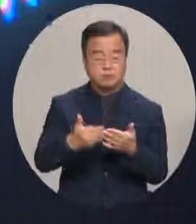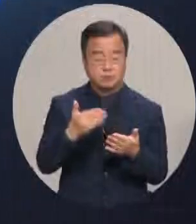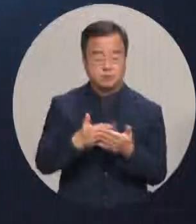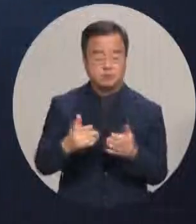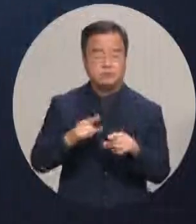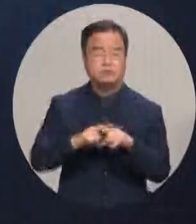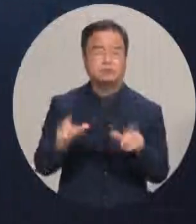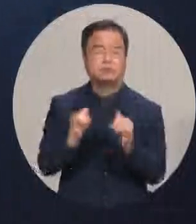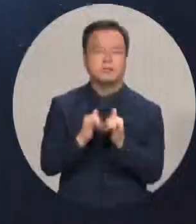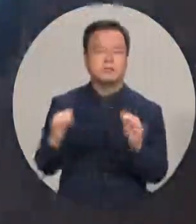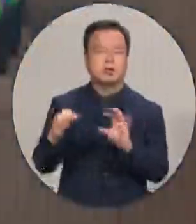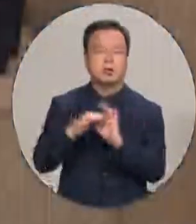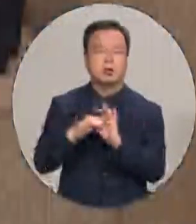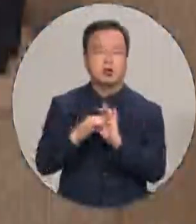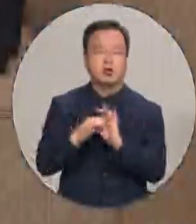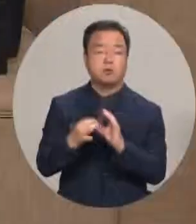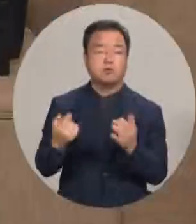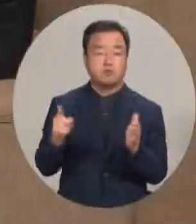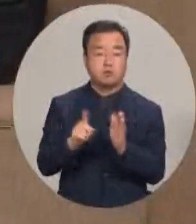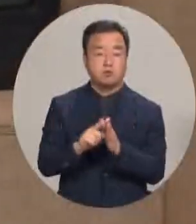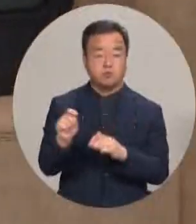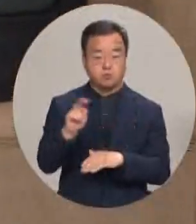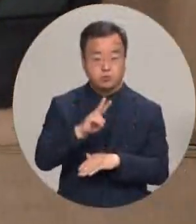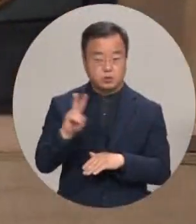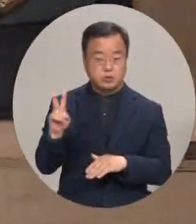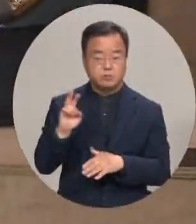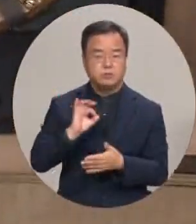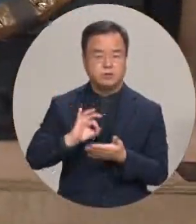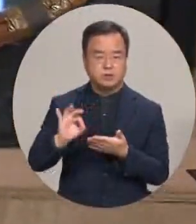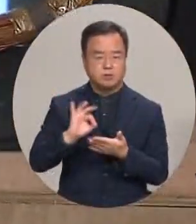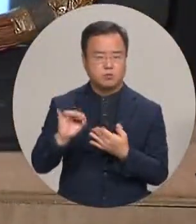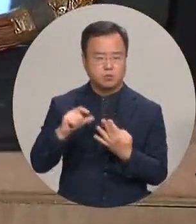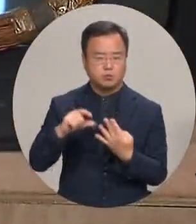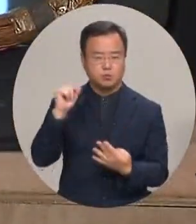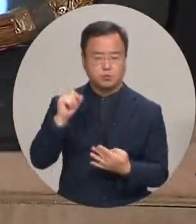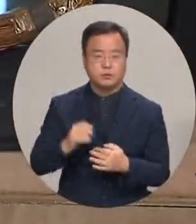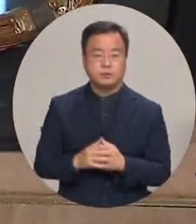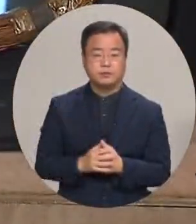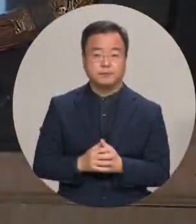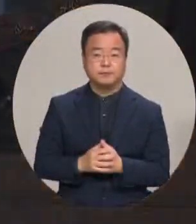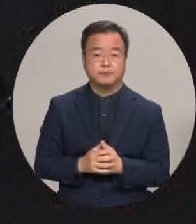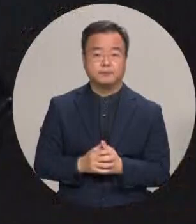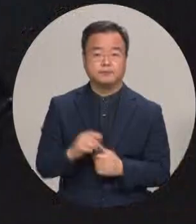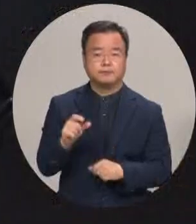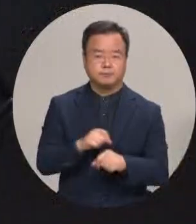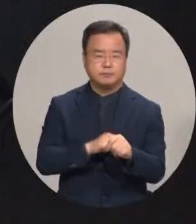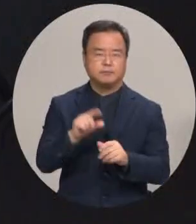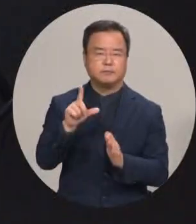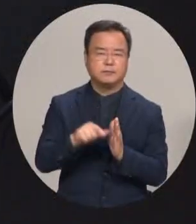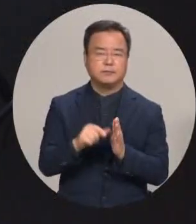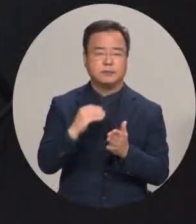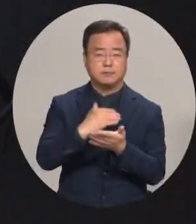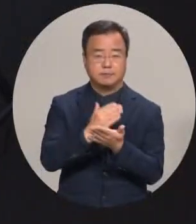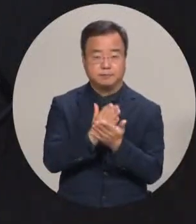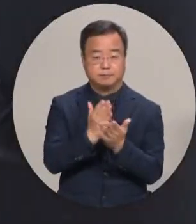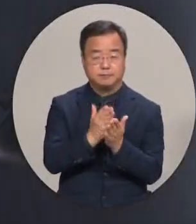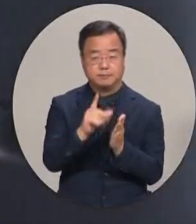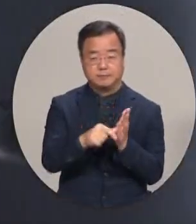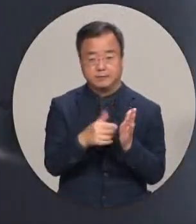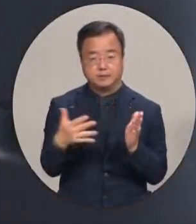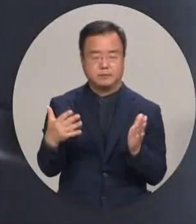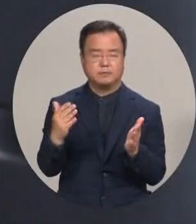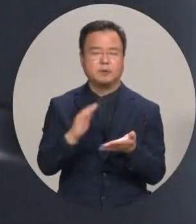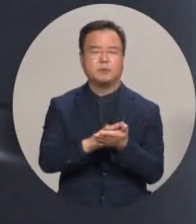대중의 결합을 위해 TV라는 매체를 예술의 도구로 선택했습니다. 특히 시간에 따라 달라지는 이미지들과